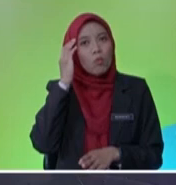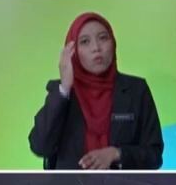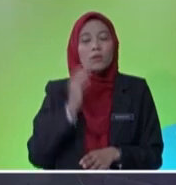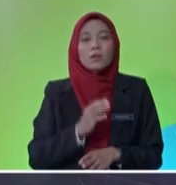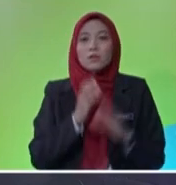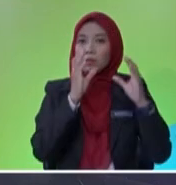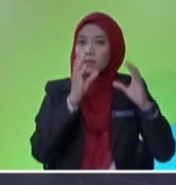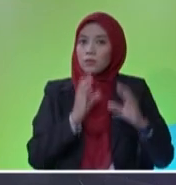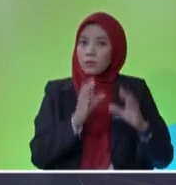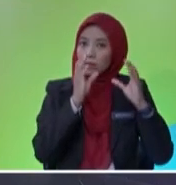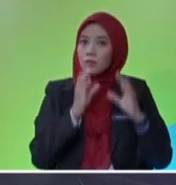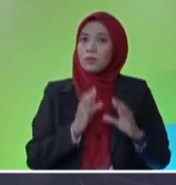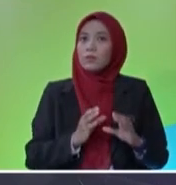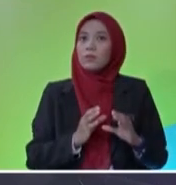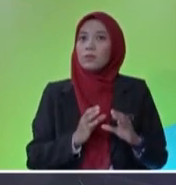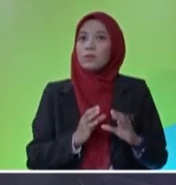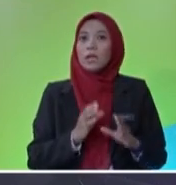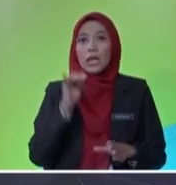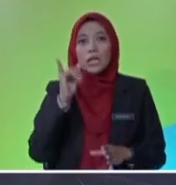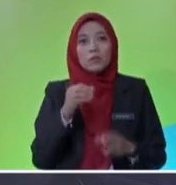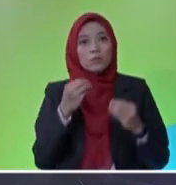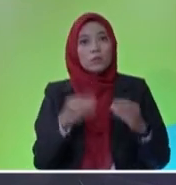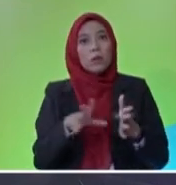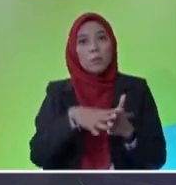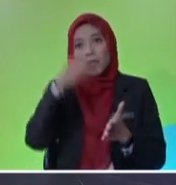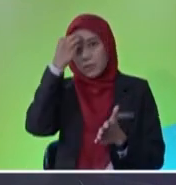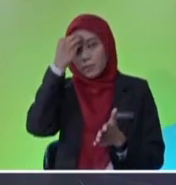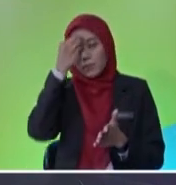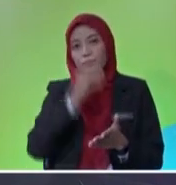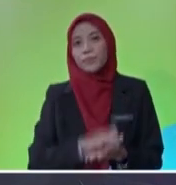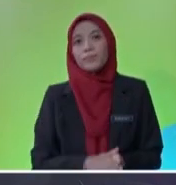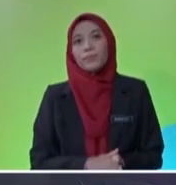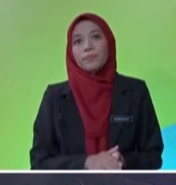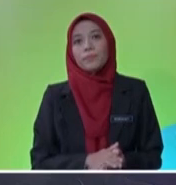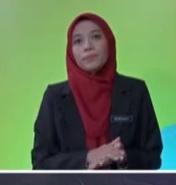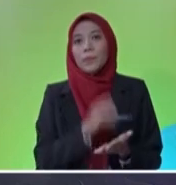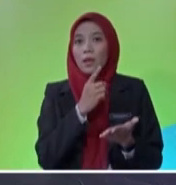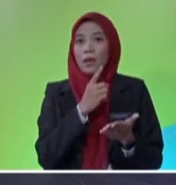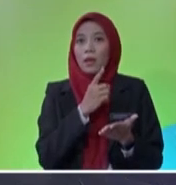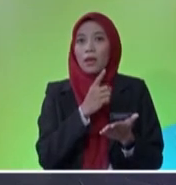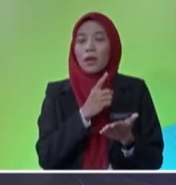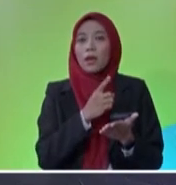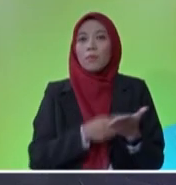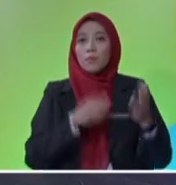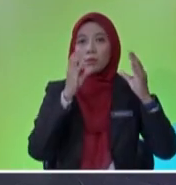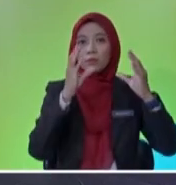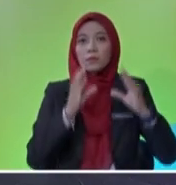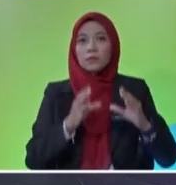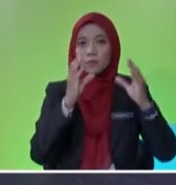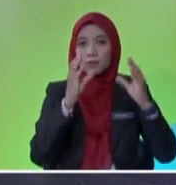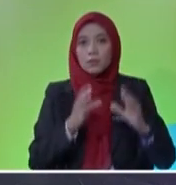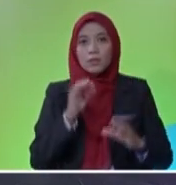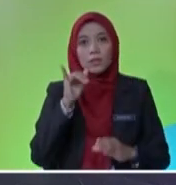dari awal tadi kita udah bincang-bincang besar Jawa apa langkah-langkah yang perlu diketahui oleh murid-murid itu yang